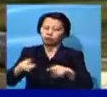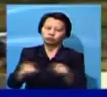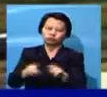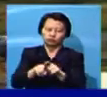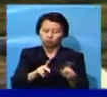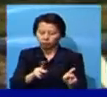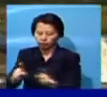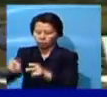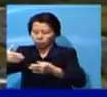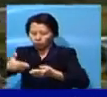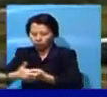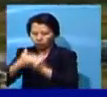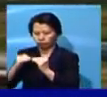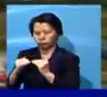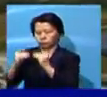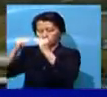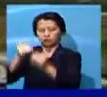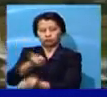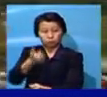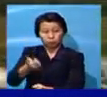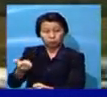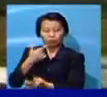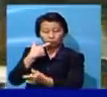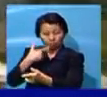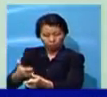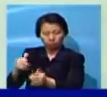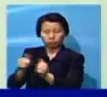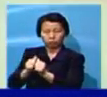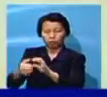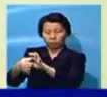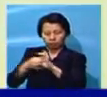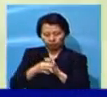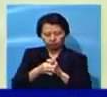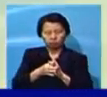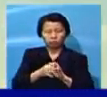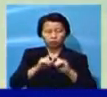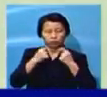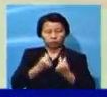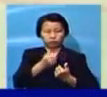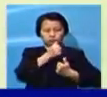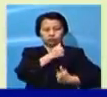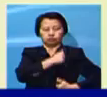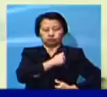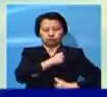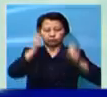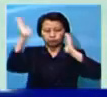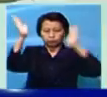pelan memoden dan naik taraf aset sediaada yang dimiliki pasukan ketenteraan